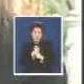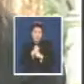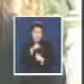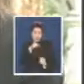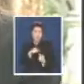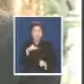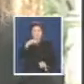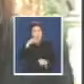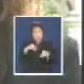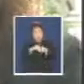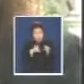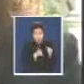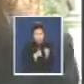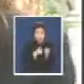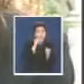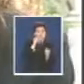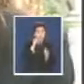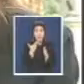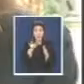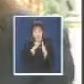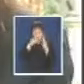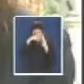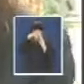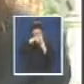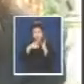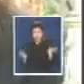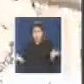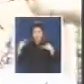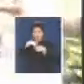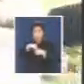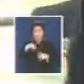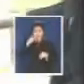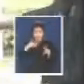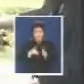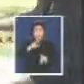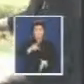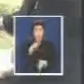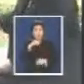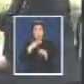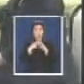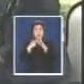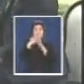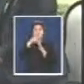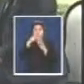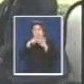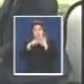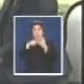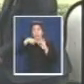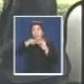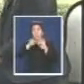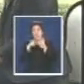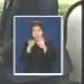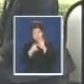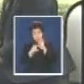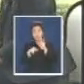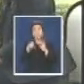ในบริเวณที่ใกล้คลองด้วย แต่ตรงกลางยังไงก็ต้องไหลใช่ไหมครับ ต้องไหลค่ะ ต้องให้ไหล ยังไงต้องให้ไหลตามคลองต่างๆออกไปสู่ท